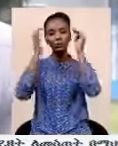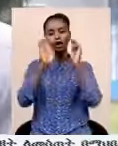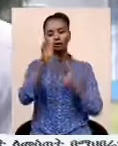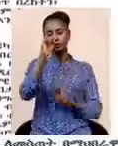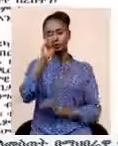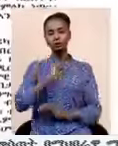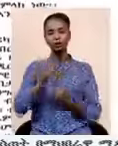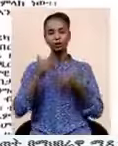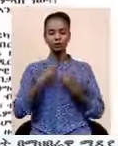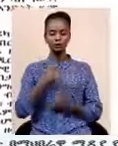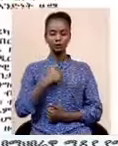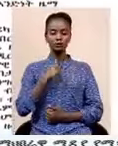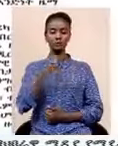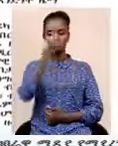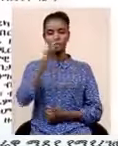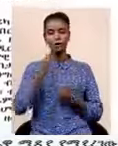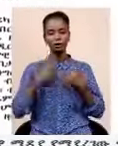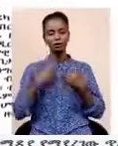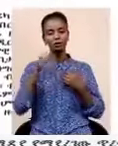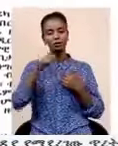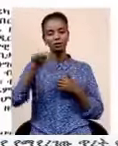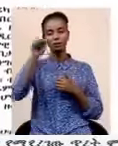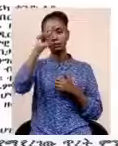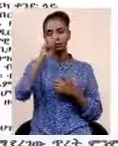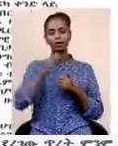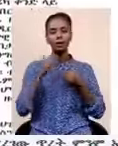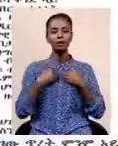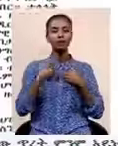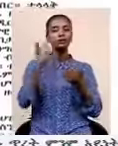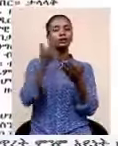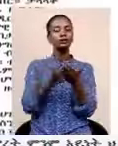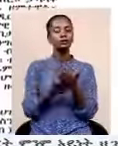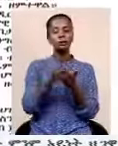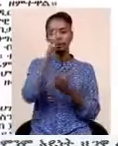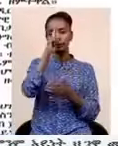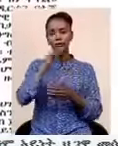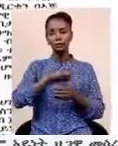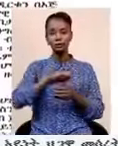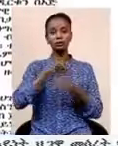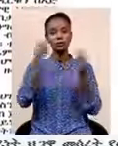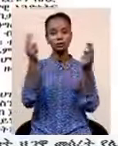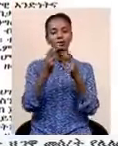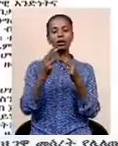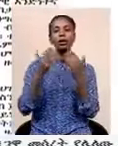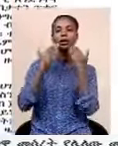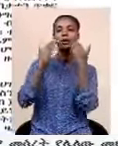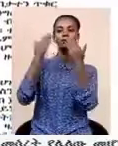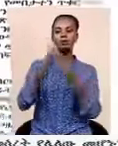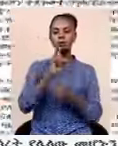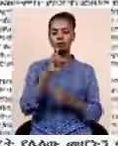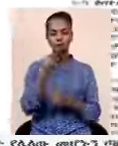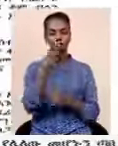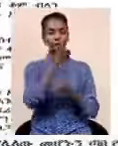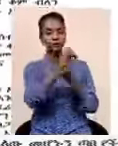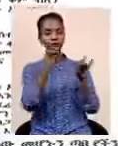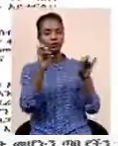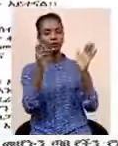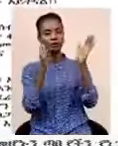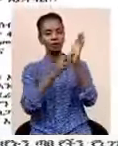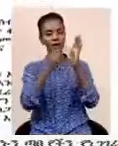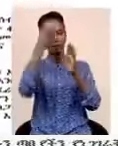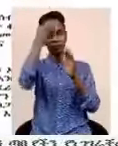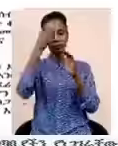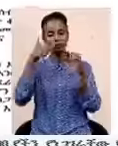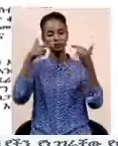አለው። እኔ እምነት አለኝ፣ ለምሳሌ አንተም እምነት አለ። በዛ እምነት ተጠቅሞ እናመስግን ነው ያለው እንጂ ከህገ መንግስት